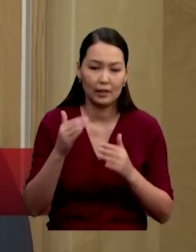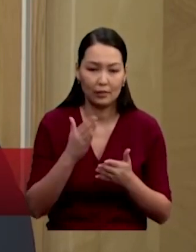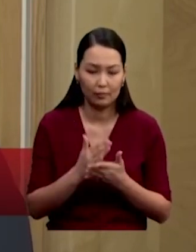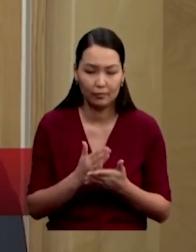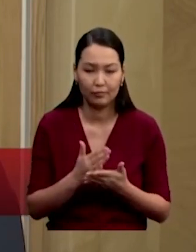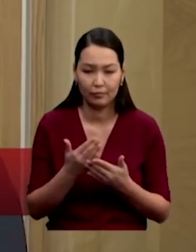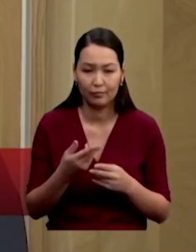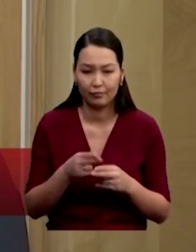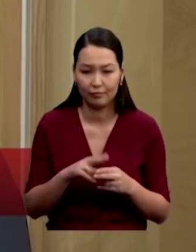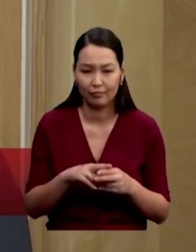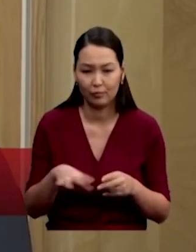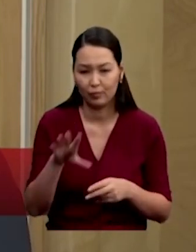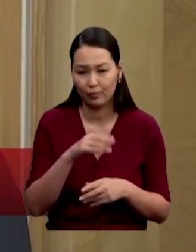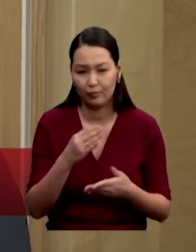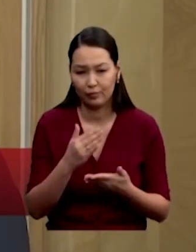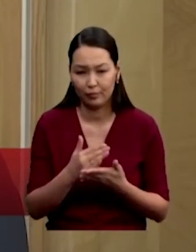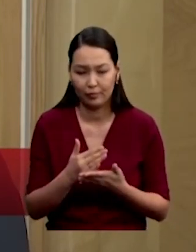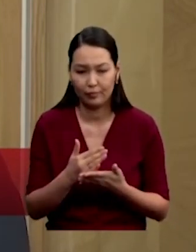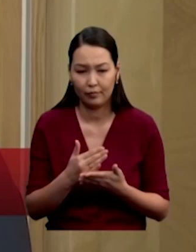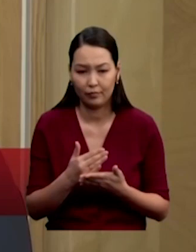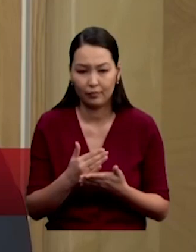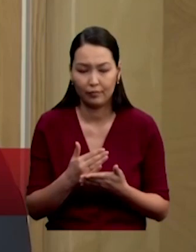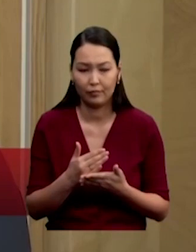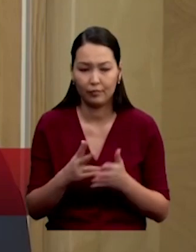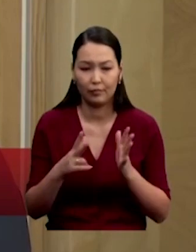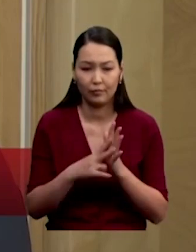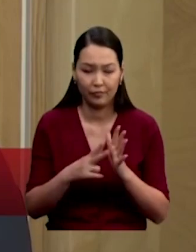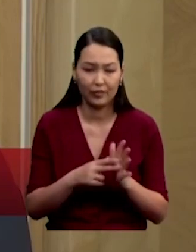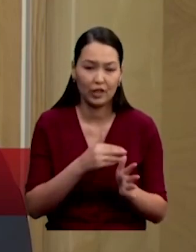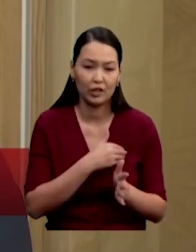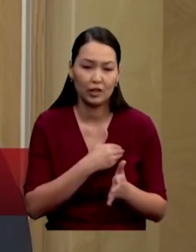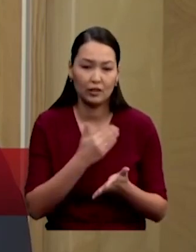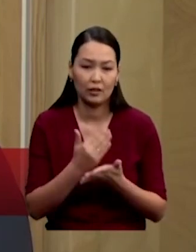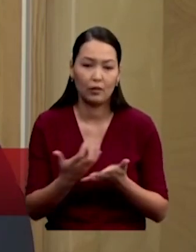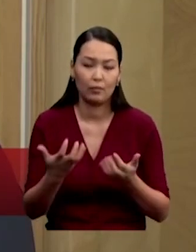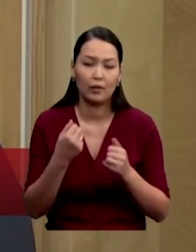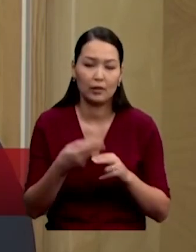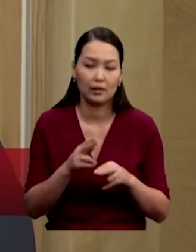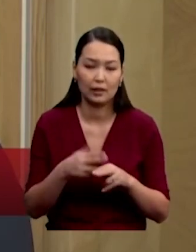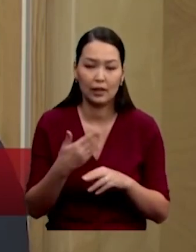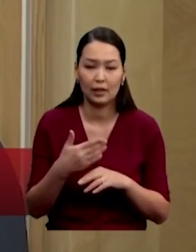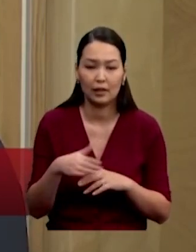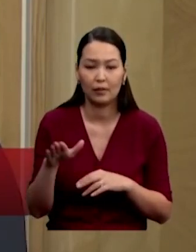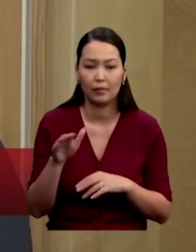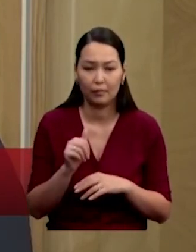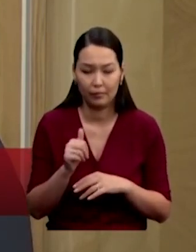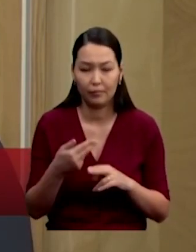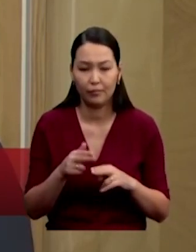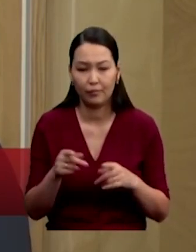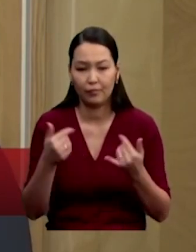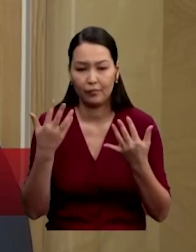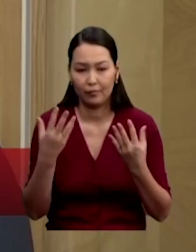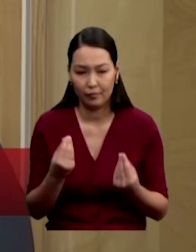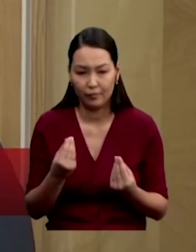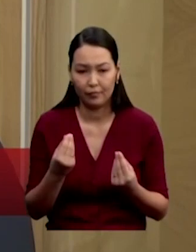идет. Сейчас есть, выявили желание 8 компаний, которые хотят получить аккредитацию. И в данный момент это сейчас